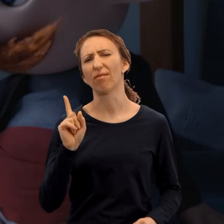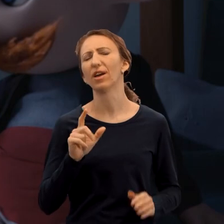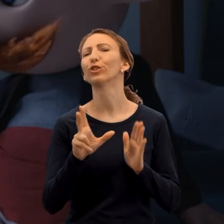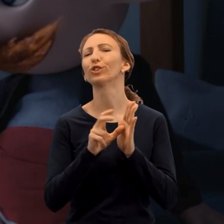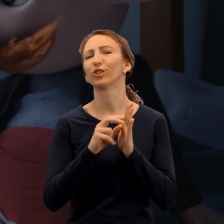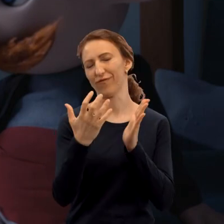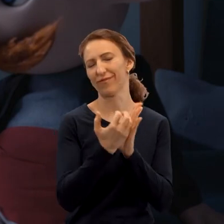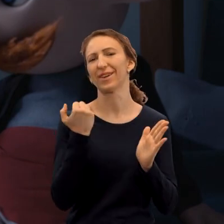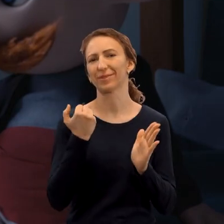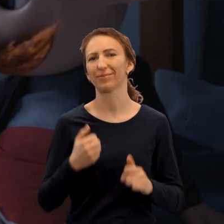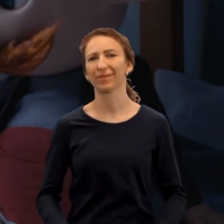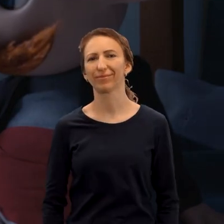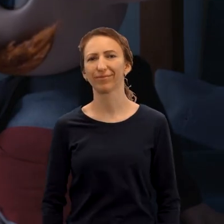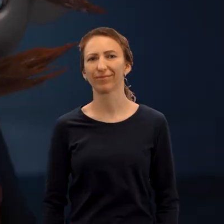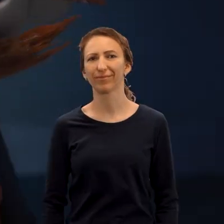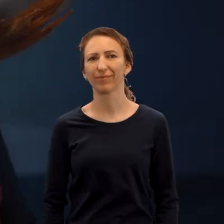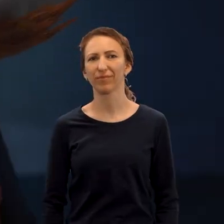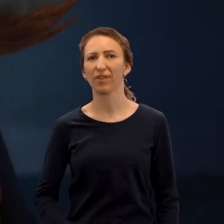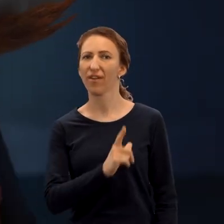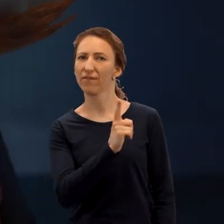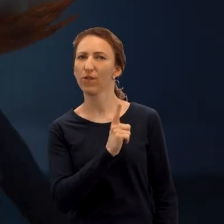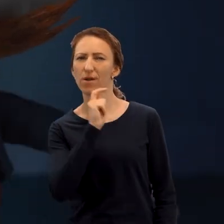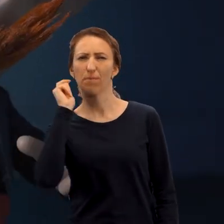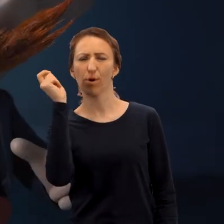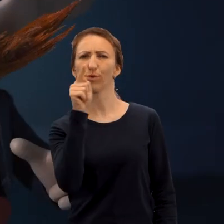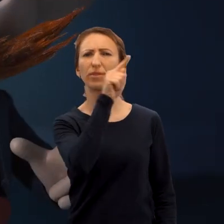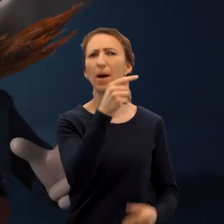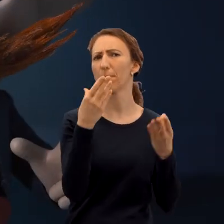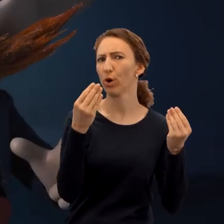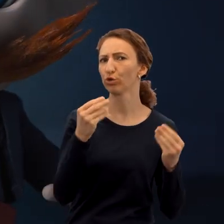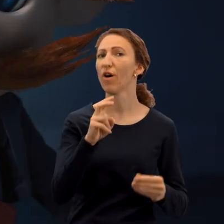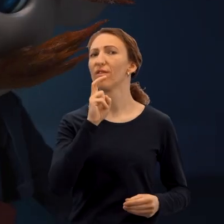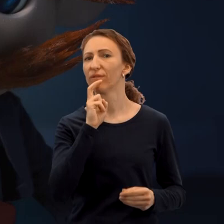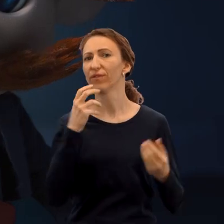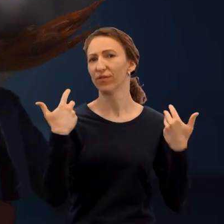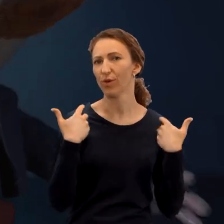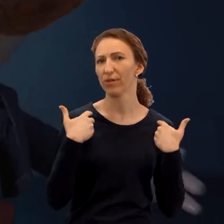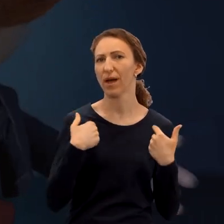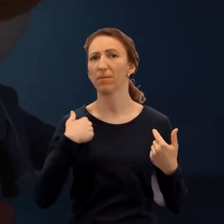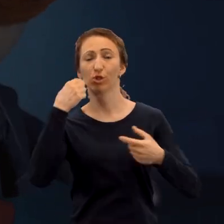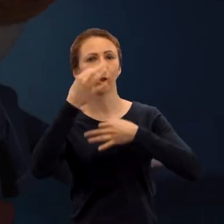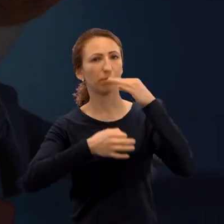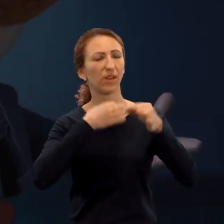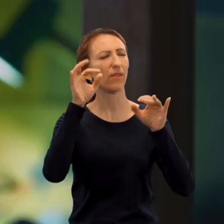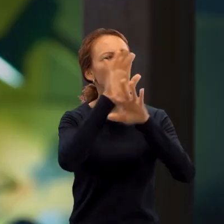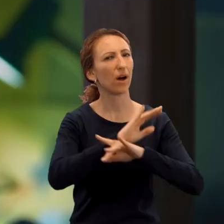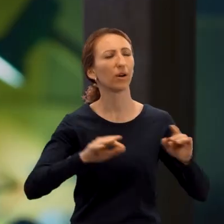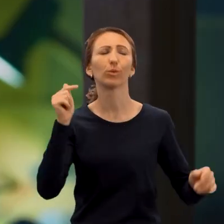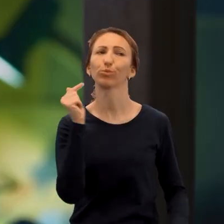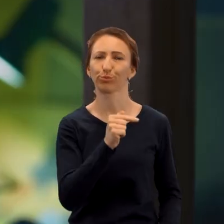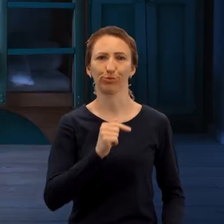Nie, wezmę sobie na drogę ciasteczko. Żeby wyruszyć po żywą wodę, musimy razem zaśpiewać magiczną